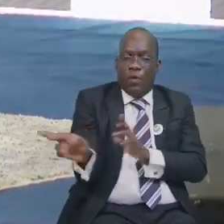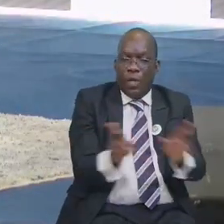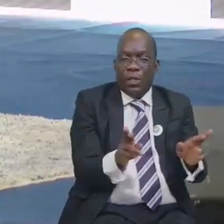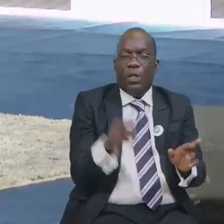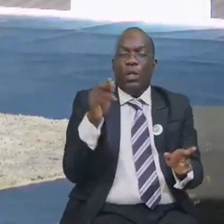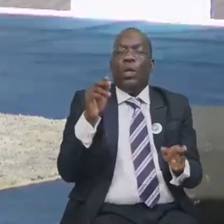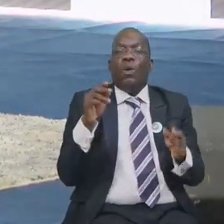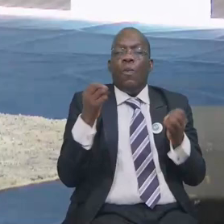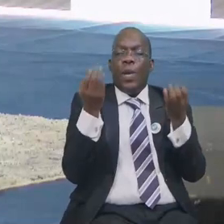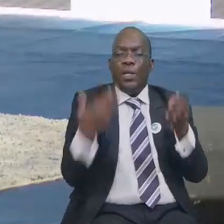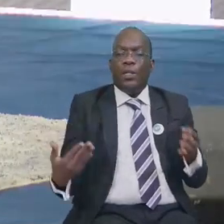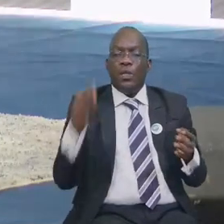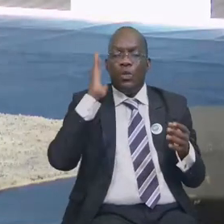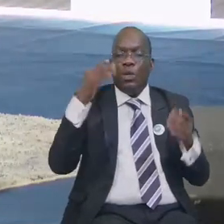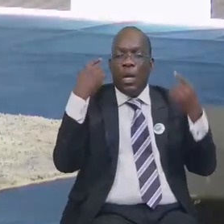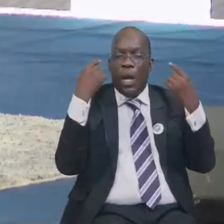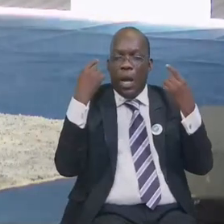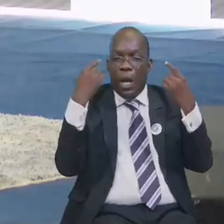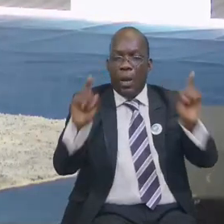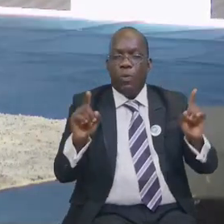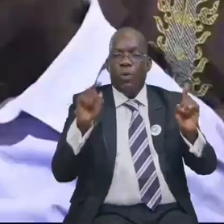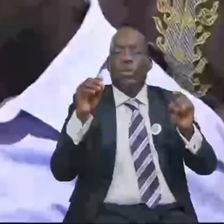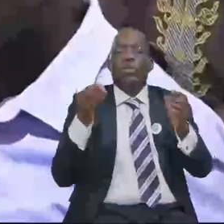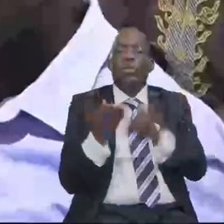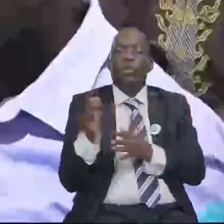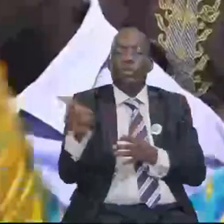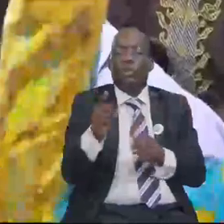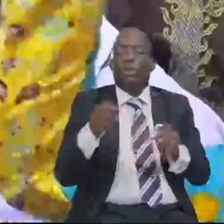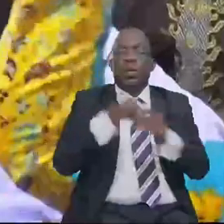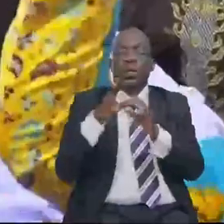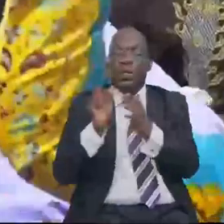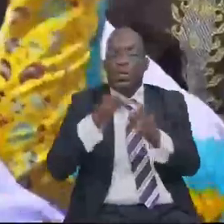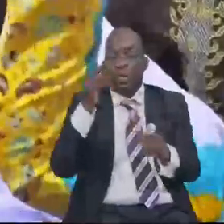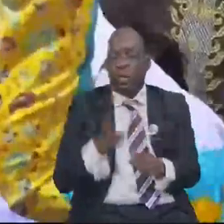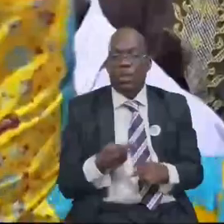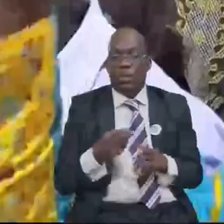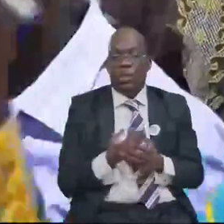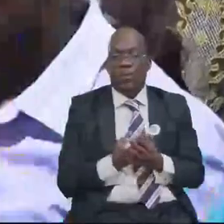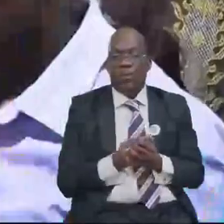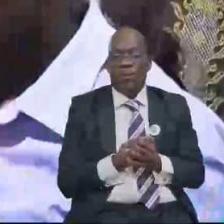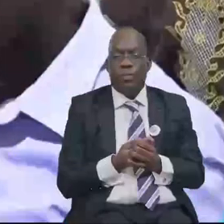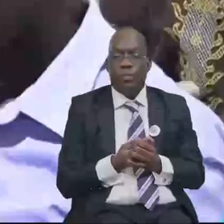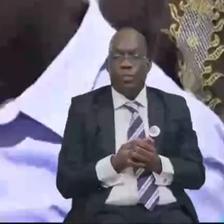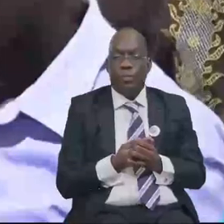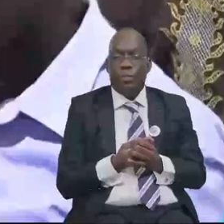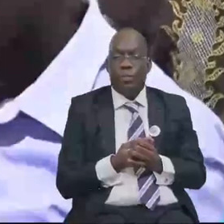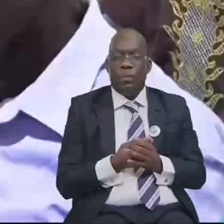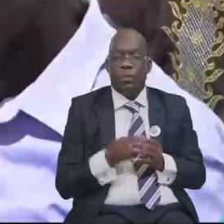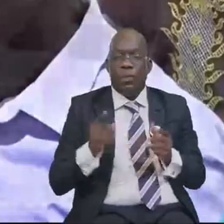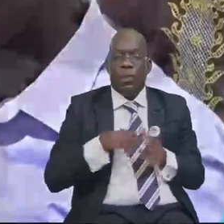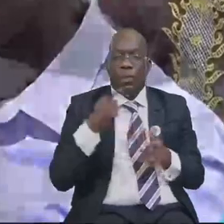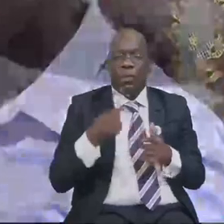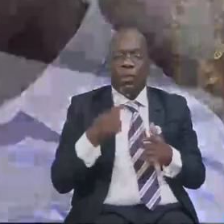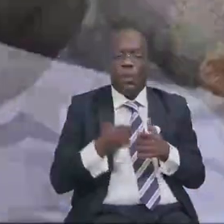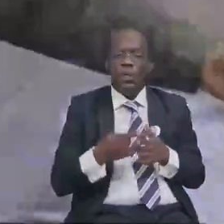choses merveilleuses vont se produire à travers toi au nom de Jésus. Alors j'ai mentionné le nom de